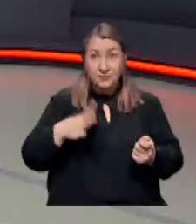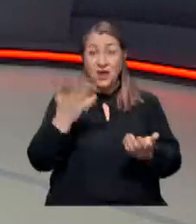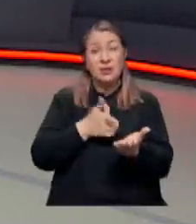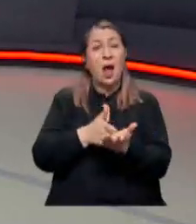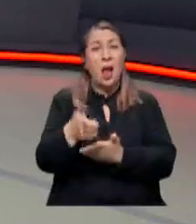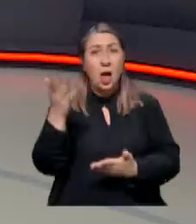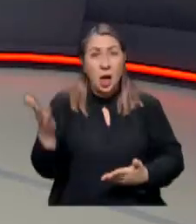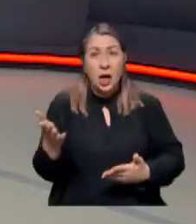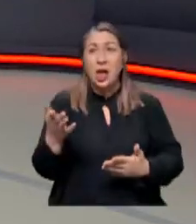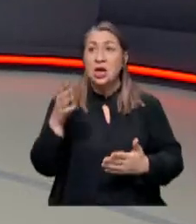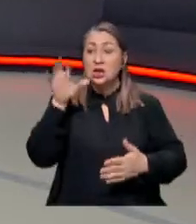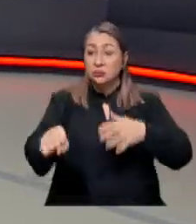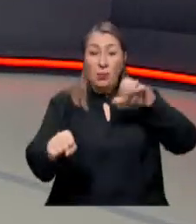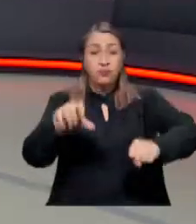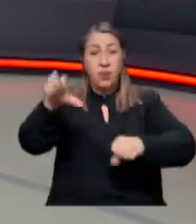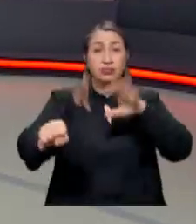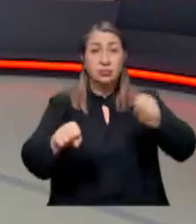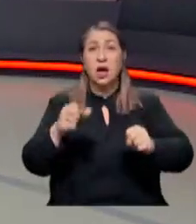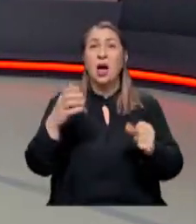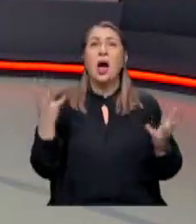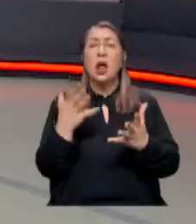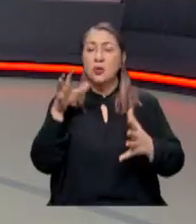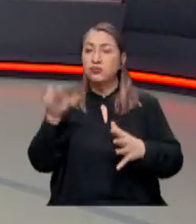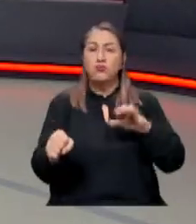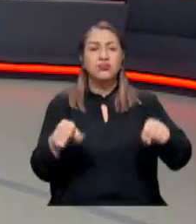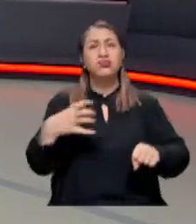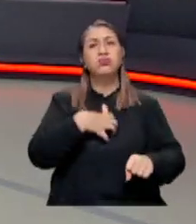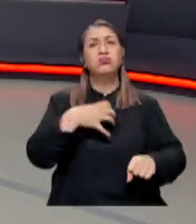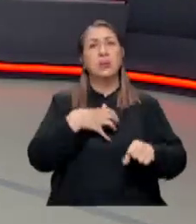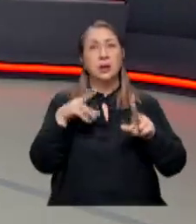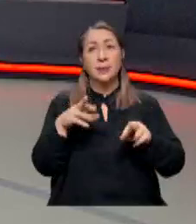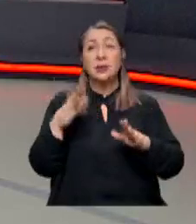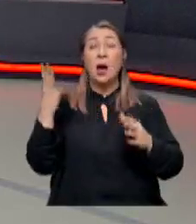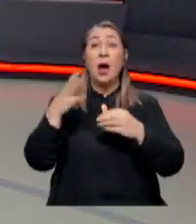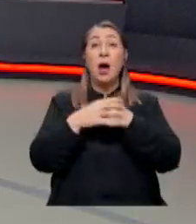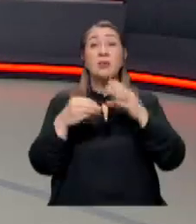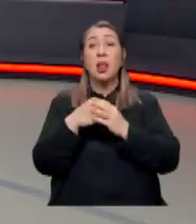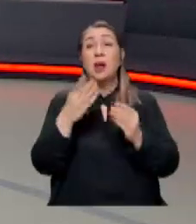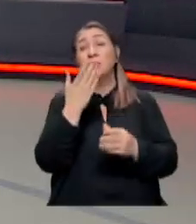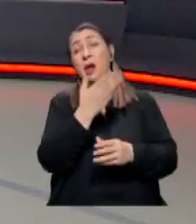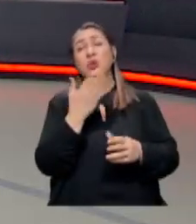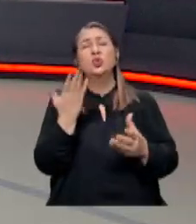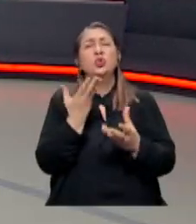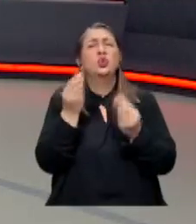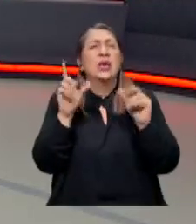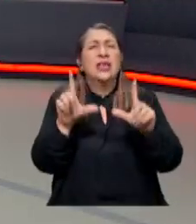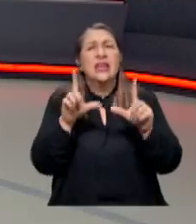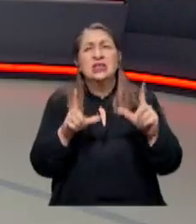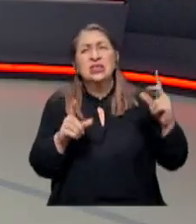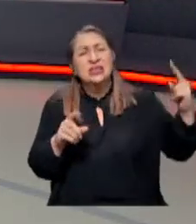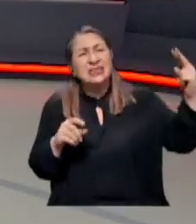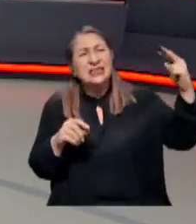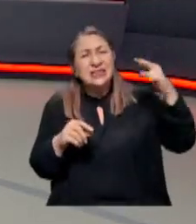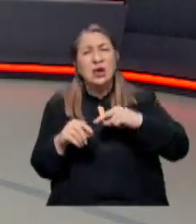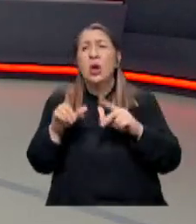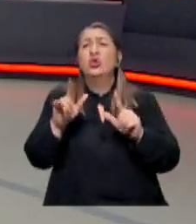tarlalar İşgale uğradığı için, adeta işgal altında olduğu için ta Adanalarda birçok ihtiyaç oldan